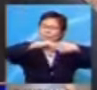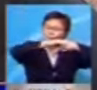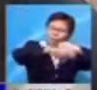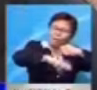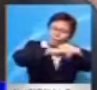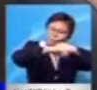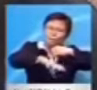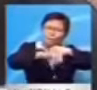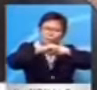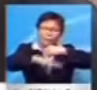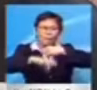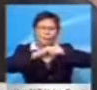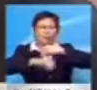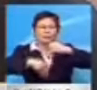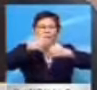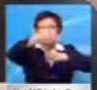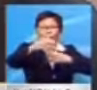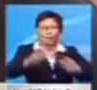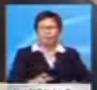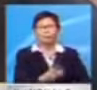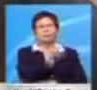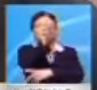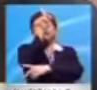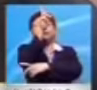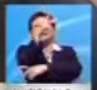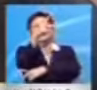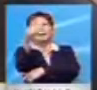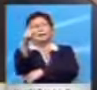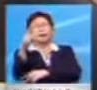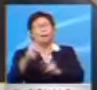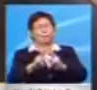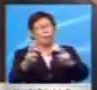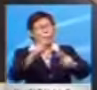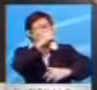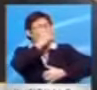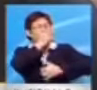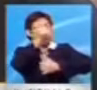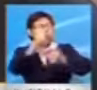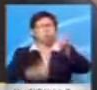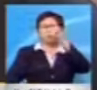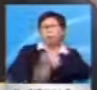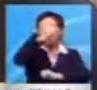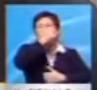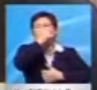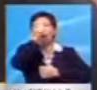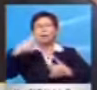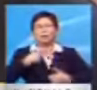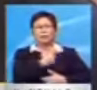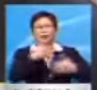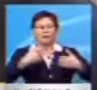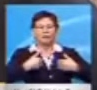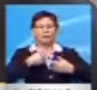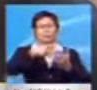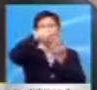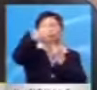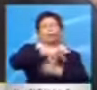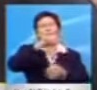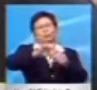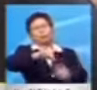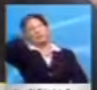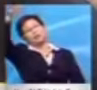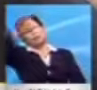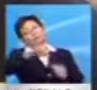pringing di Dep perkang KL dan yang paling menarik sekali kami adakan program t tarik 1 KL